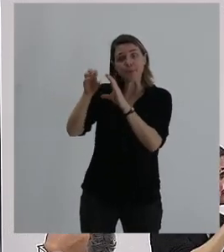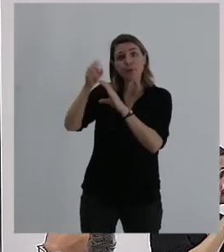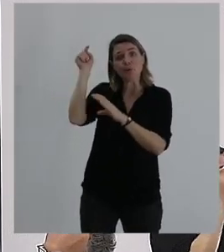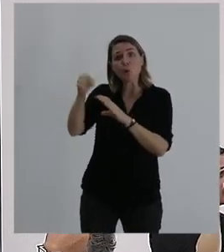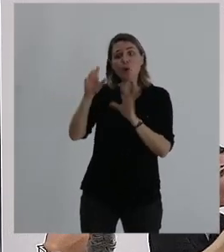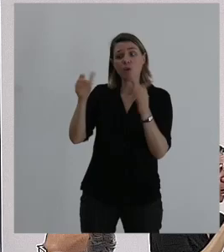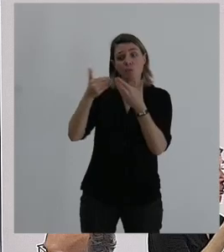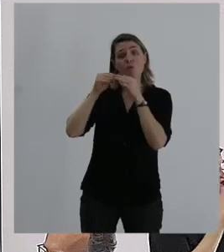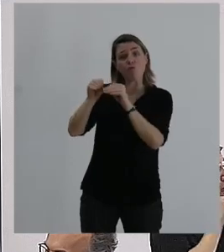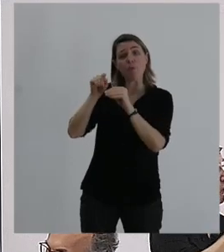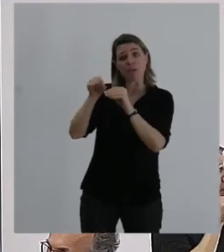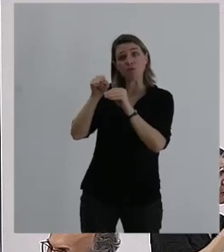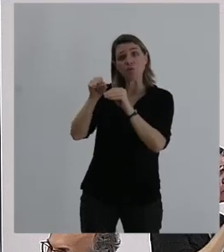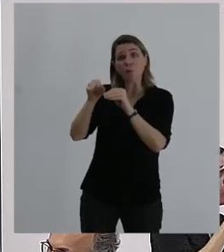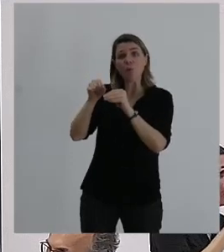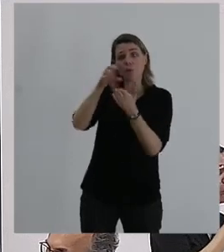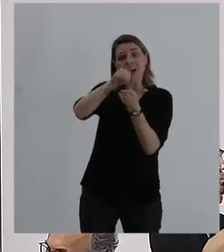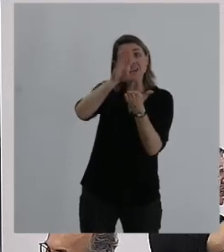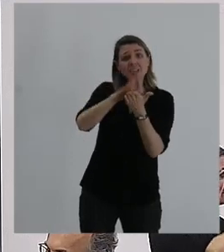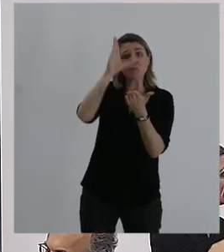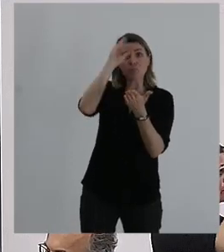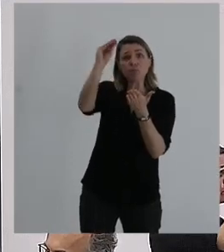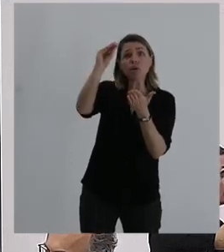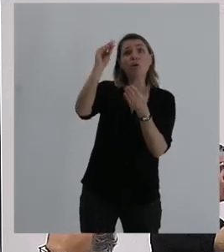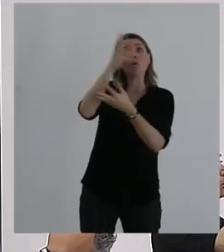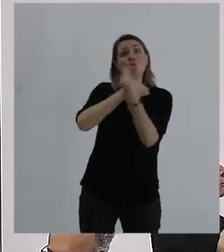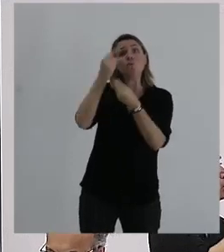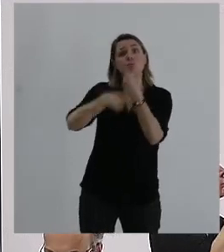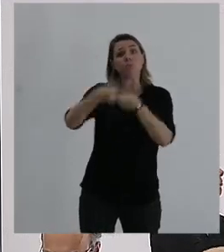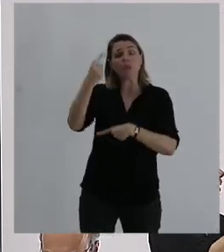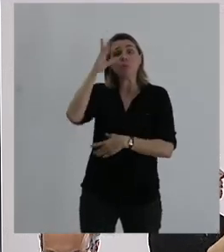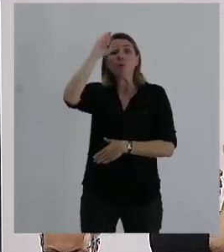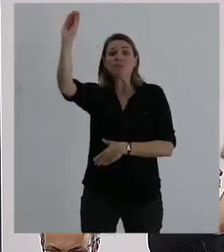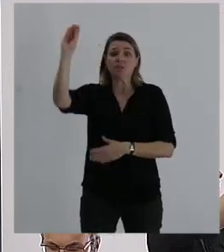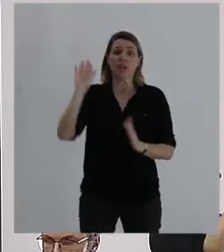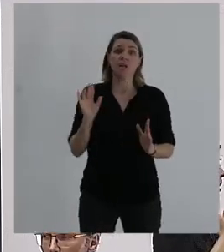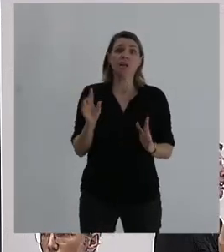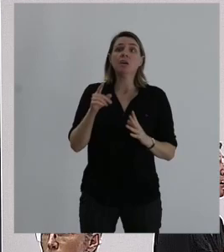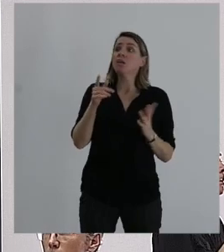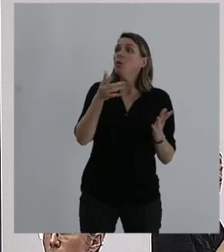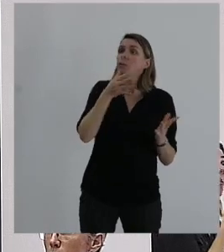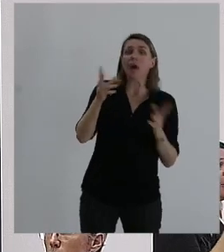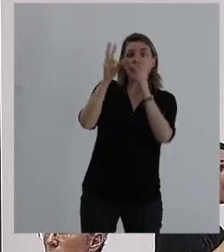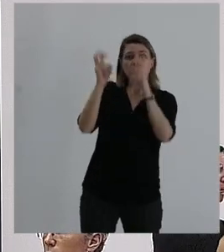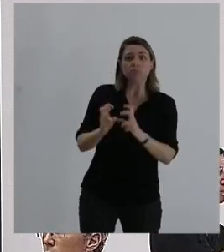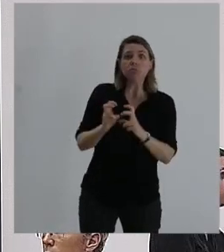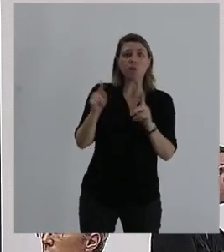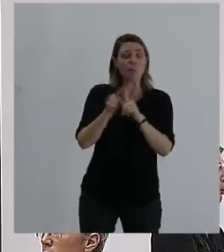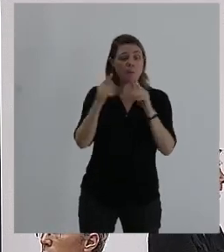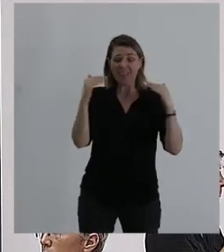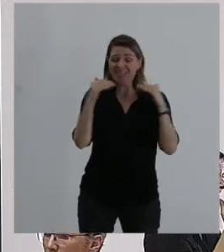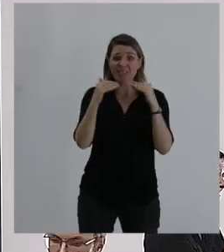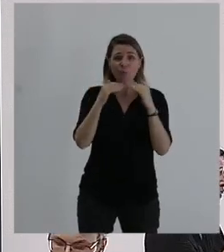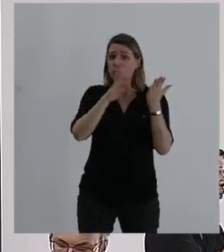avec ces formations que nous insérons nos étudiants, que nous les professionnalisons. Il n'est pas question de réduire et de standardiser sur le même